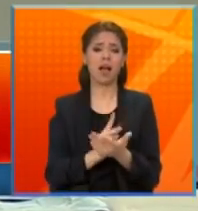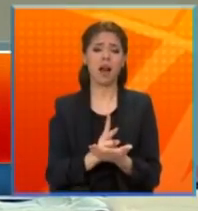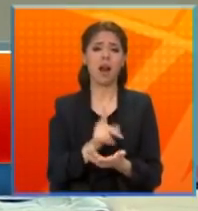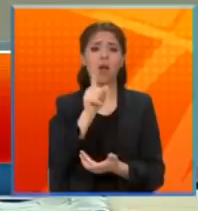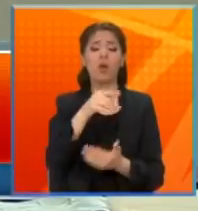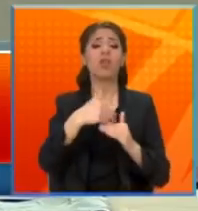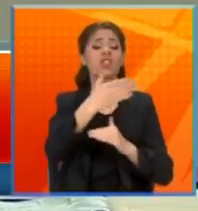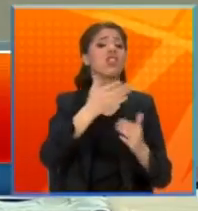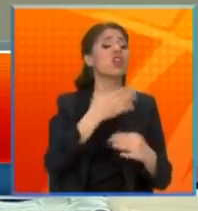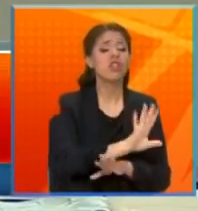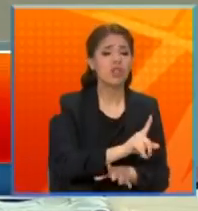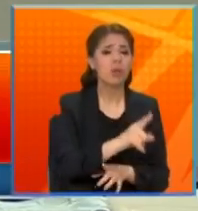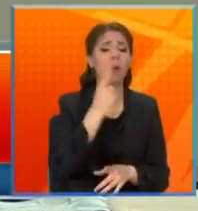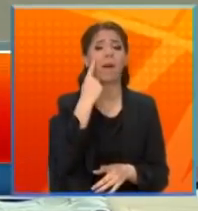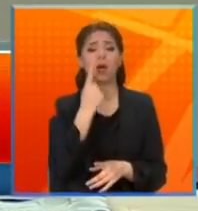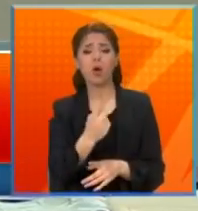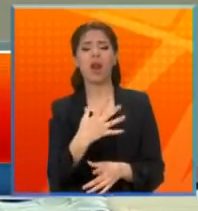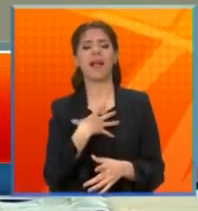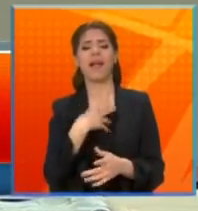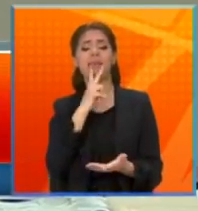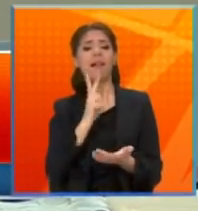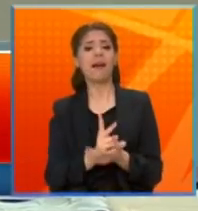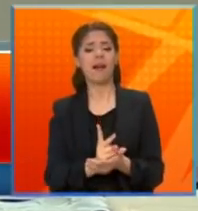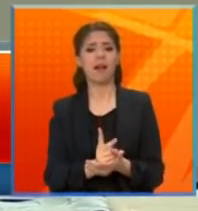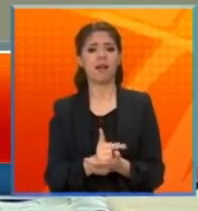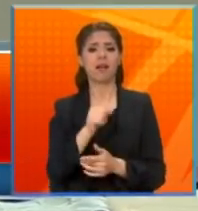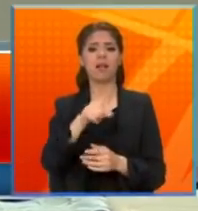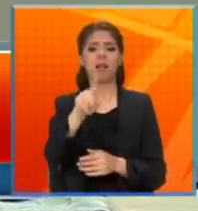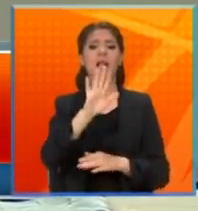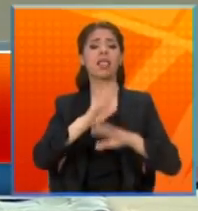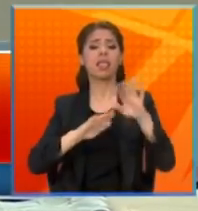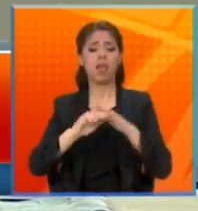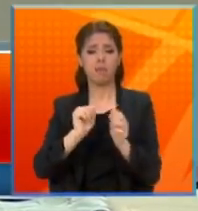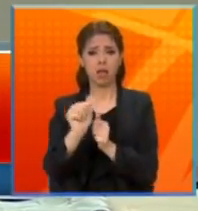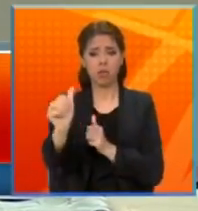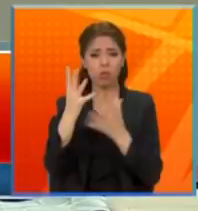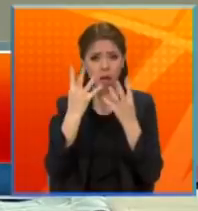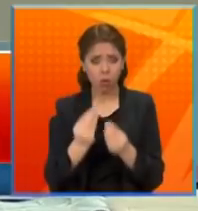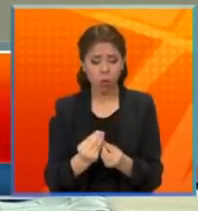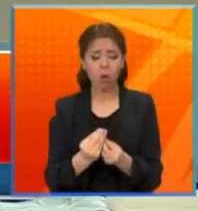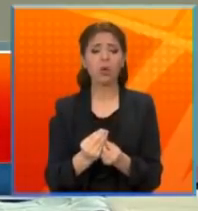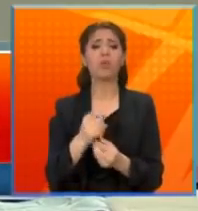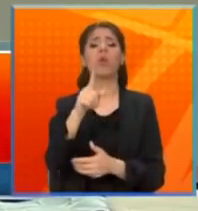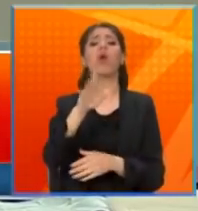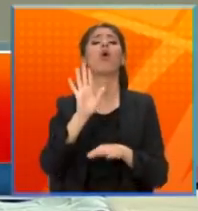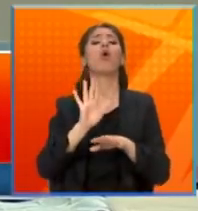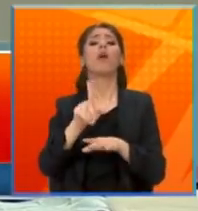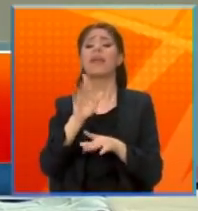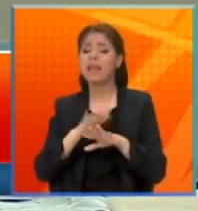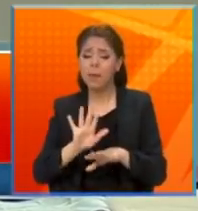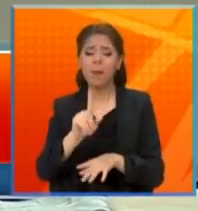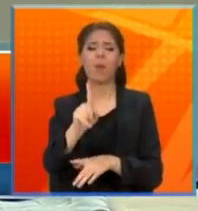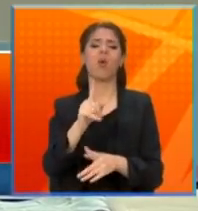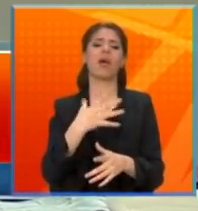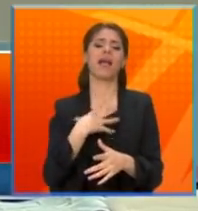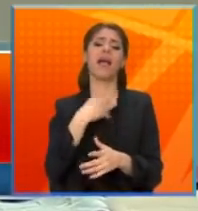Dışarı çıkıp çıkmamakta irade sahibiyiz. Temastan uzak durup durmamakta irade